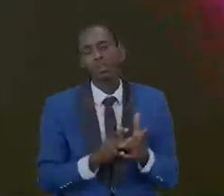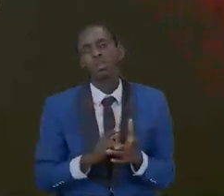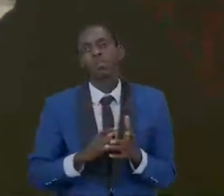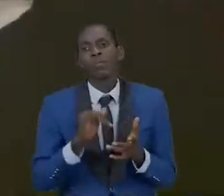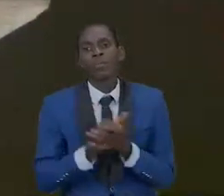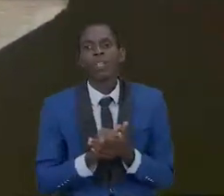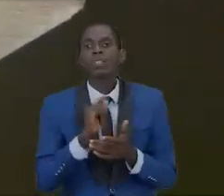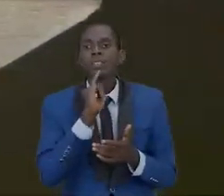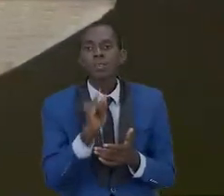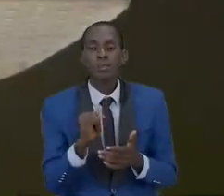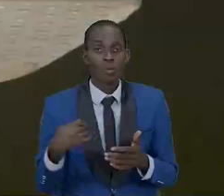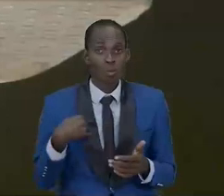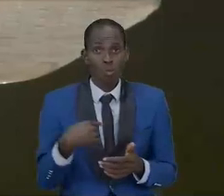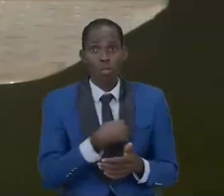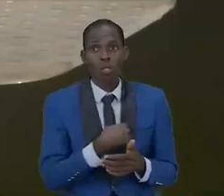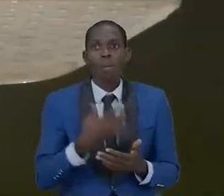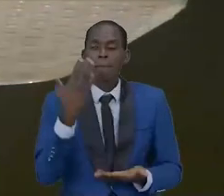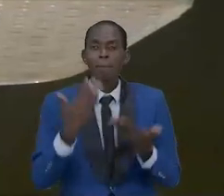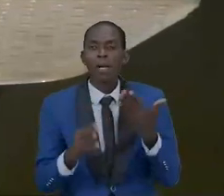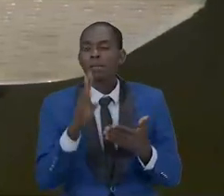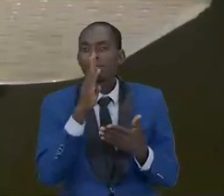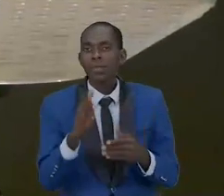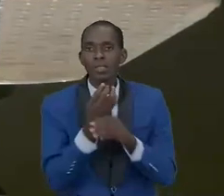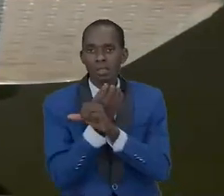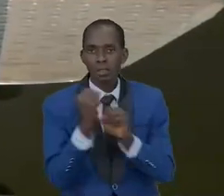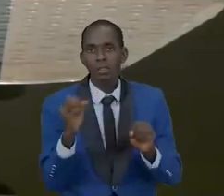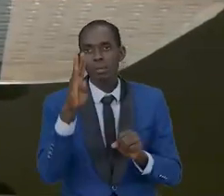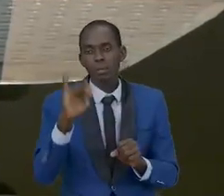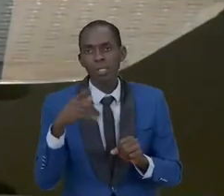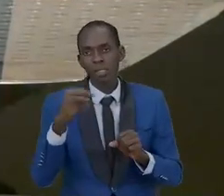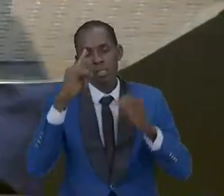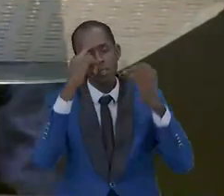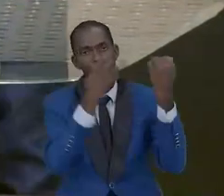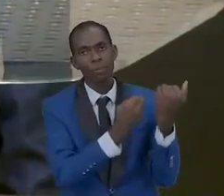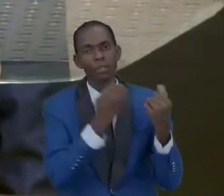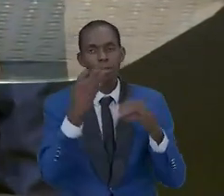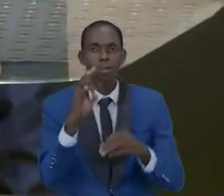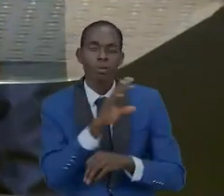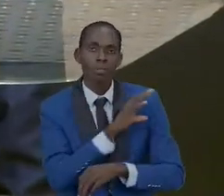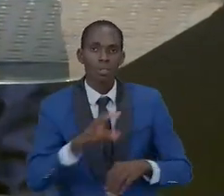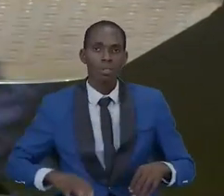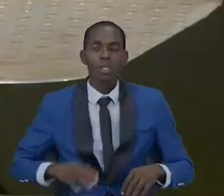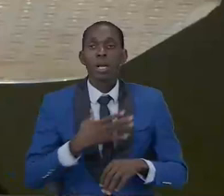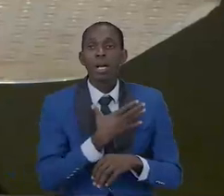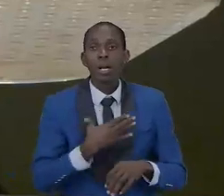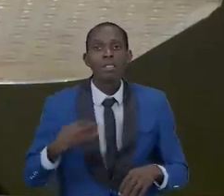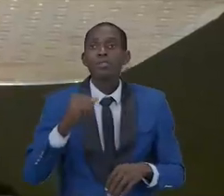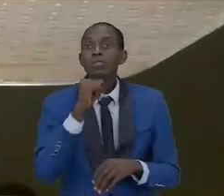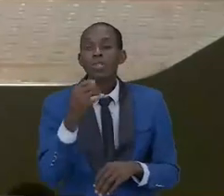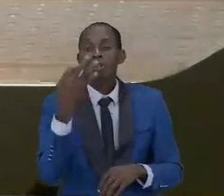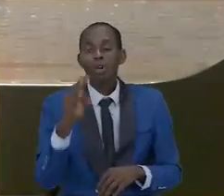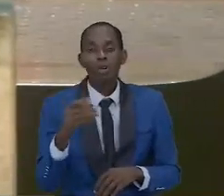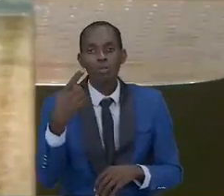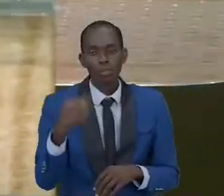là afin d'être justifiée par la foi en Christ et non par